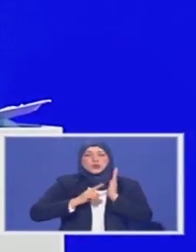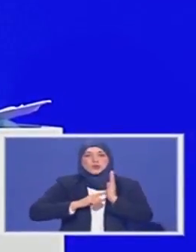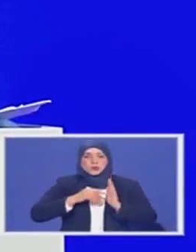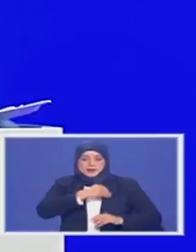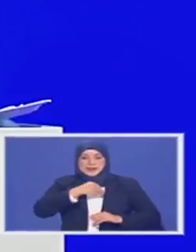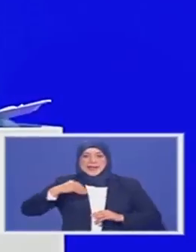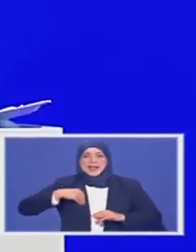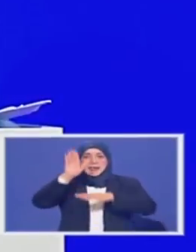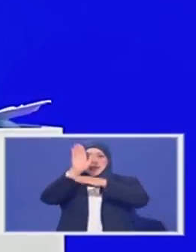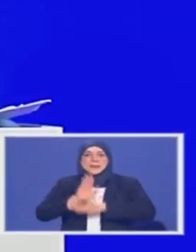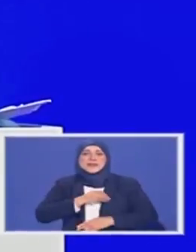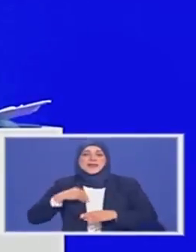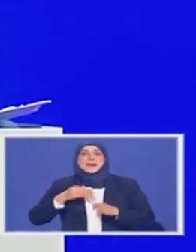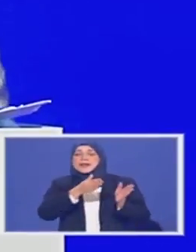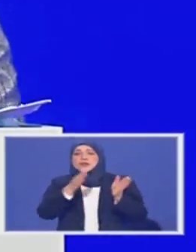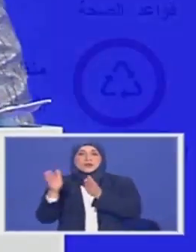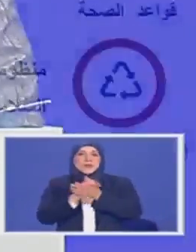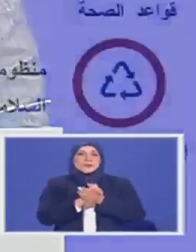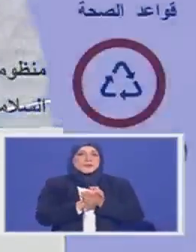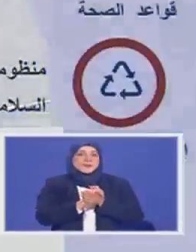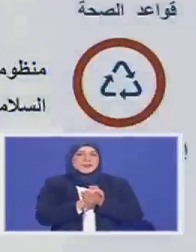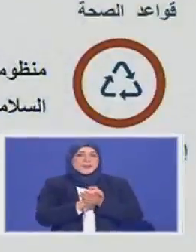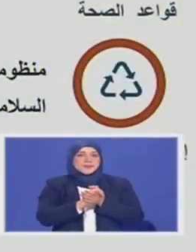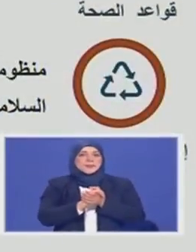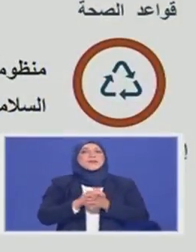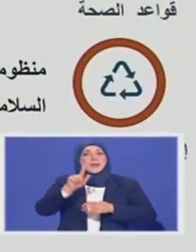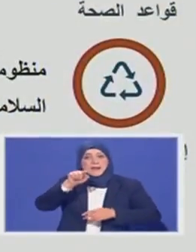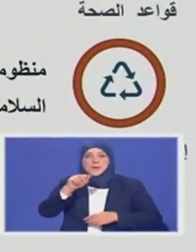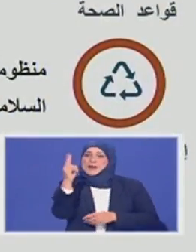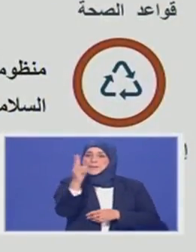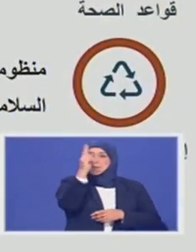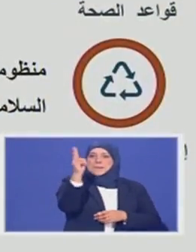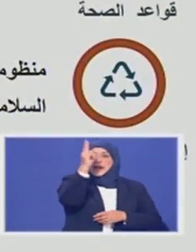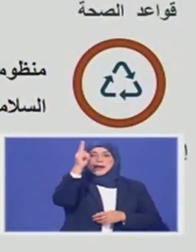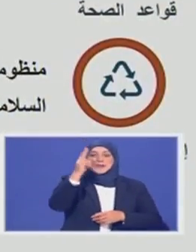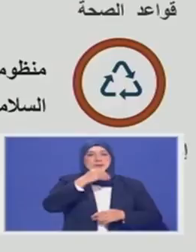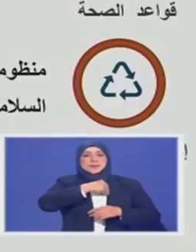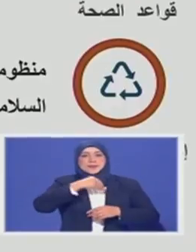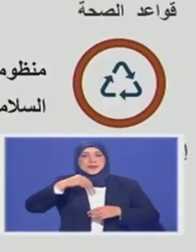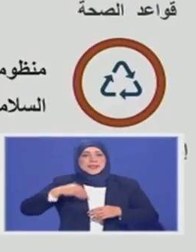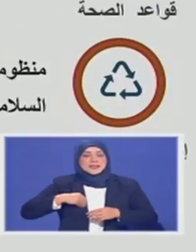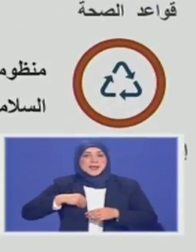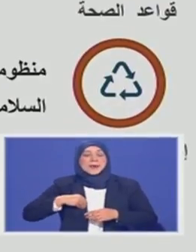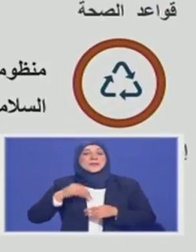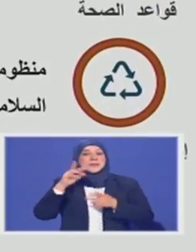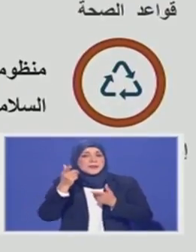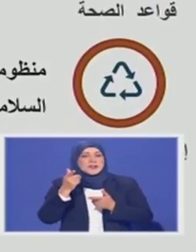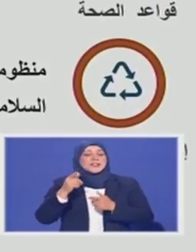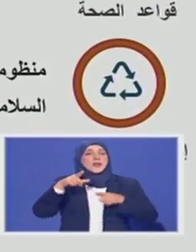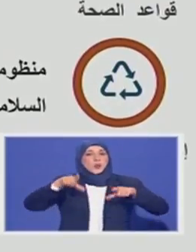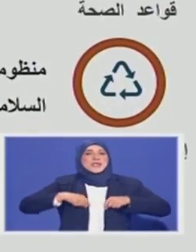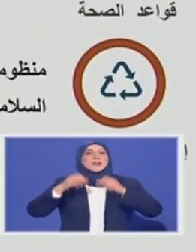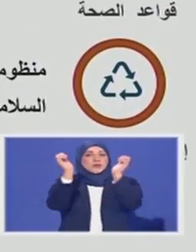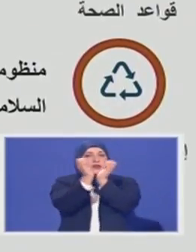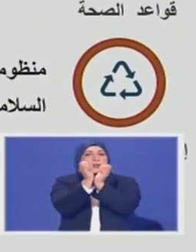ودليل شروط السلامة، اللي هو ثم معهد الصحة والسلامة المهنية في وزارة الشؤون الاجتماعية اللي قامت